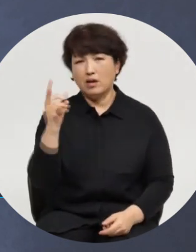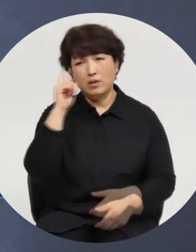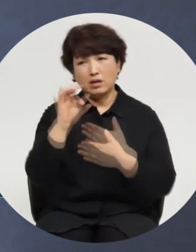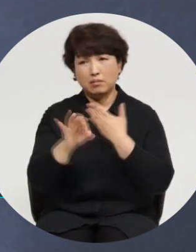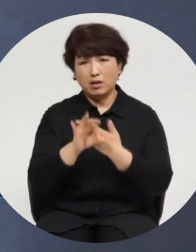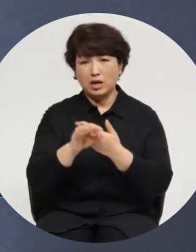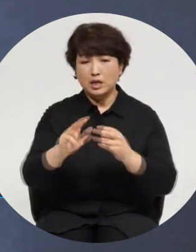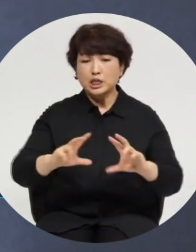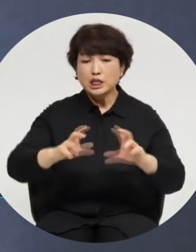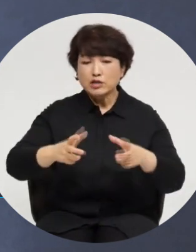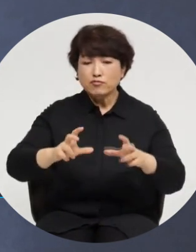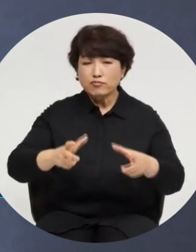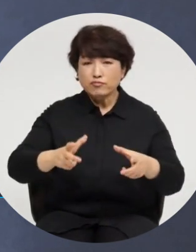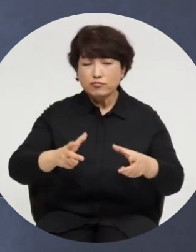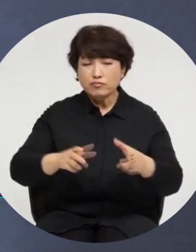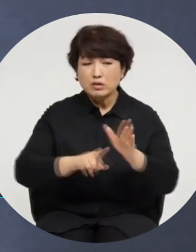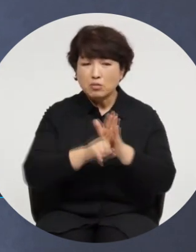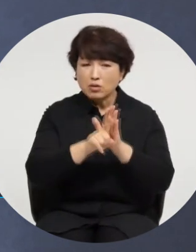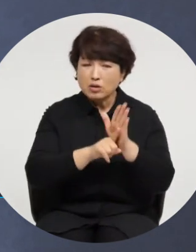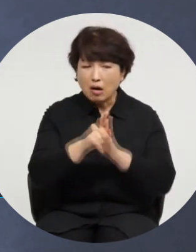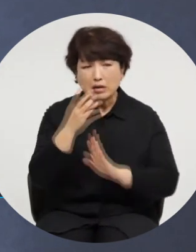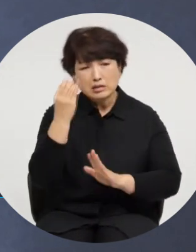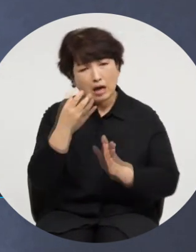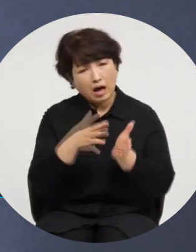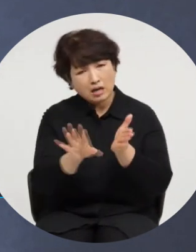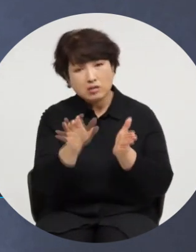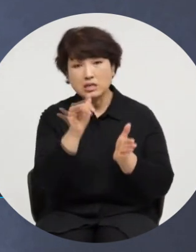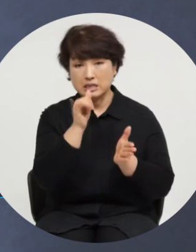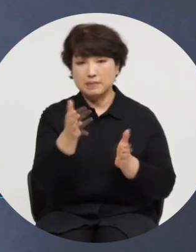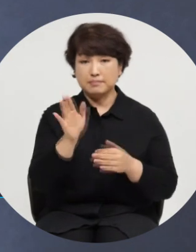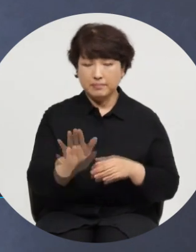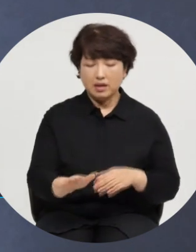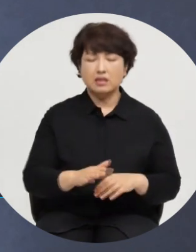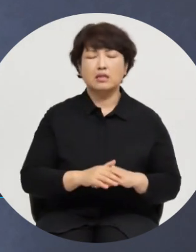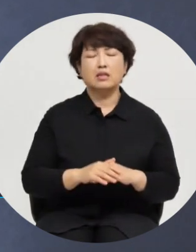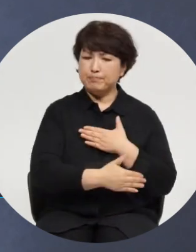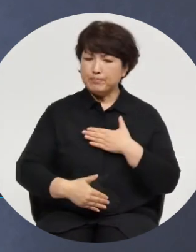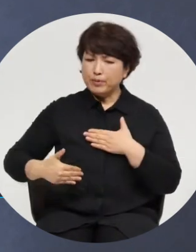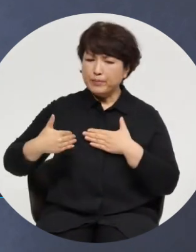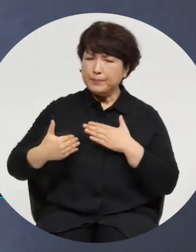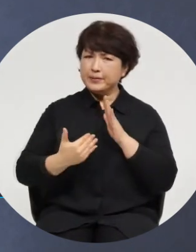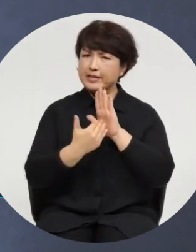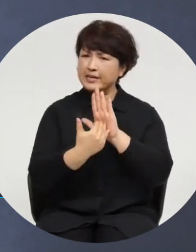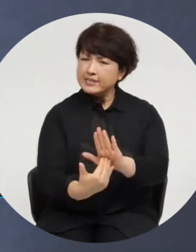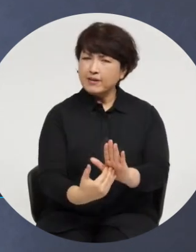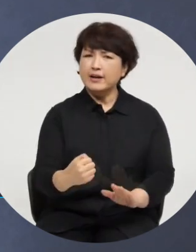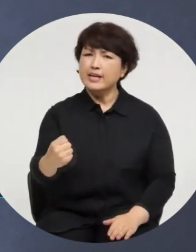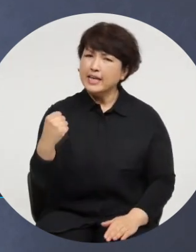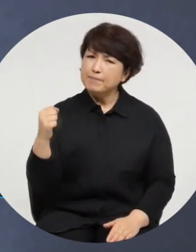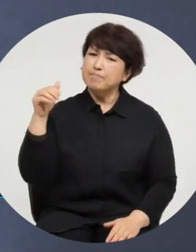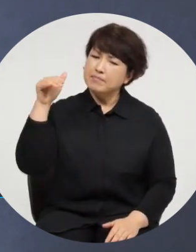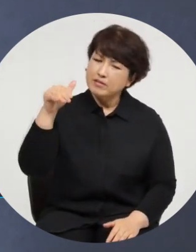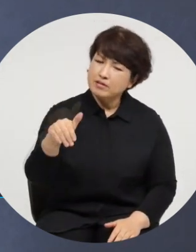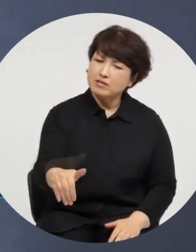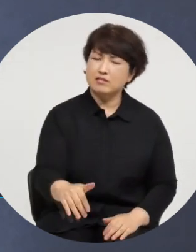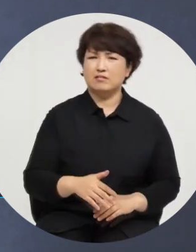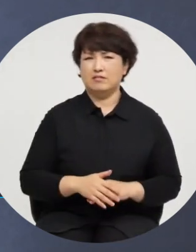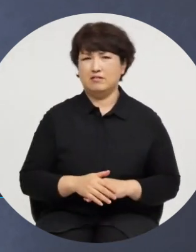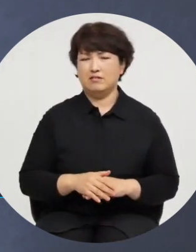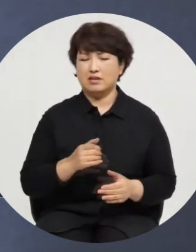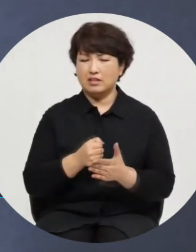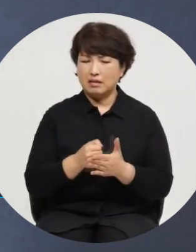것은 뭐지 9 기상 이변 도 있고 여러가지 도 있지만 은 몸이 개척은